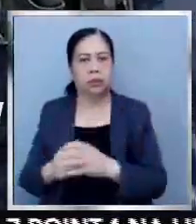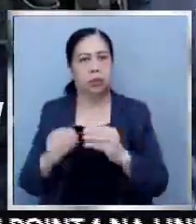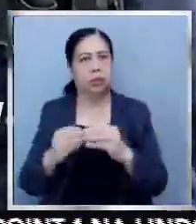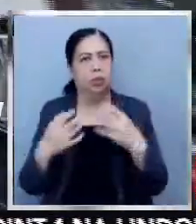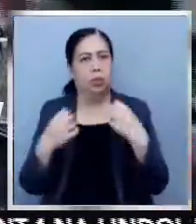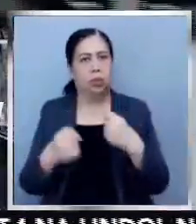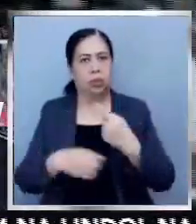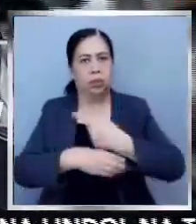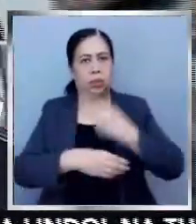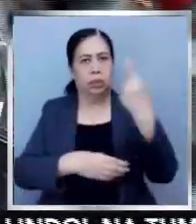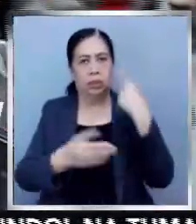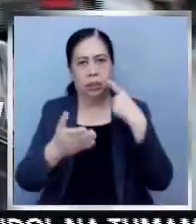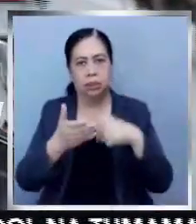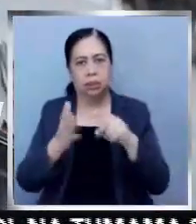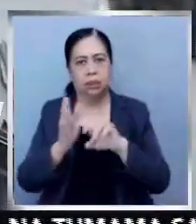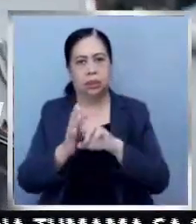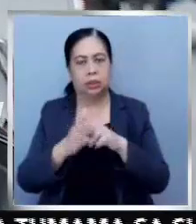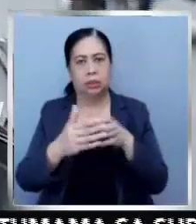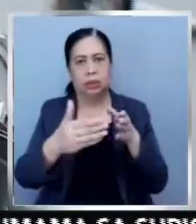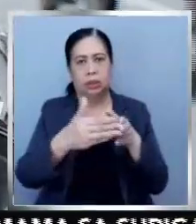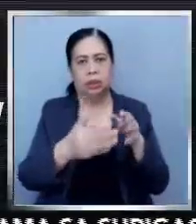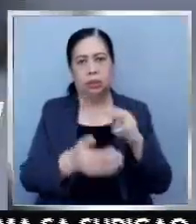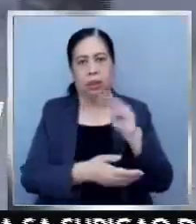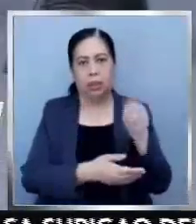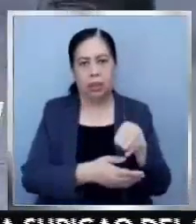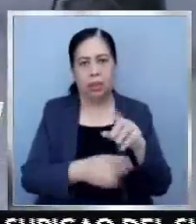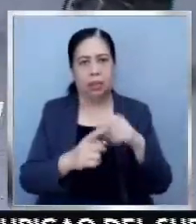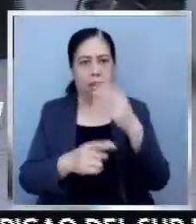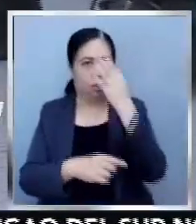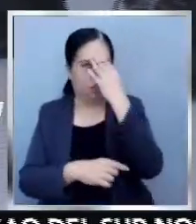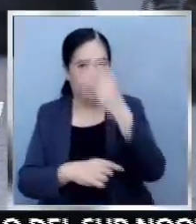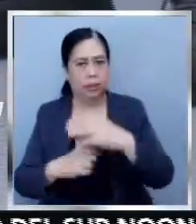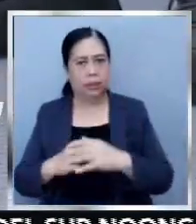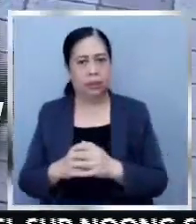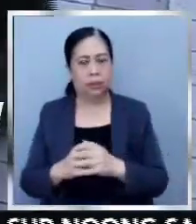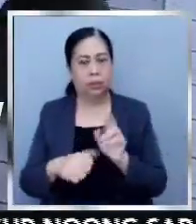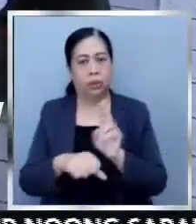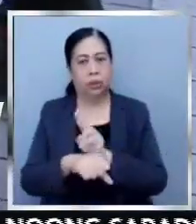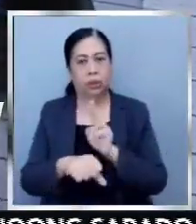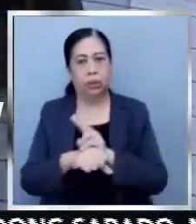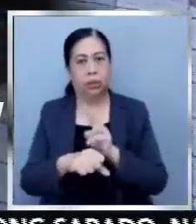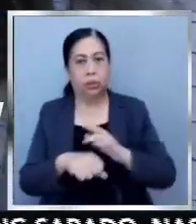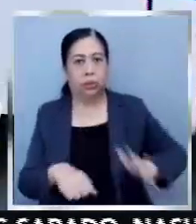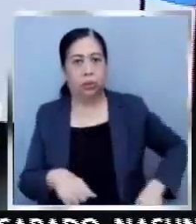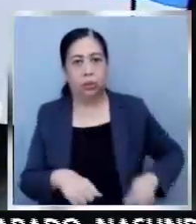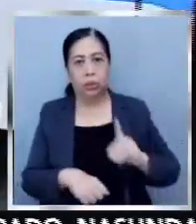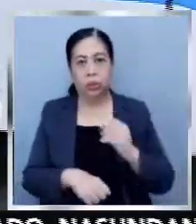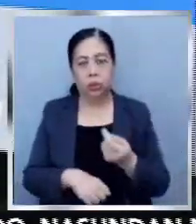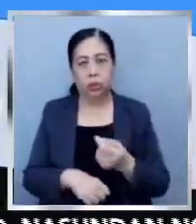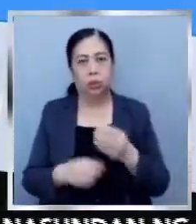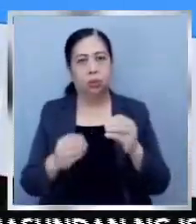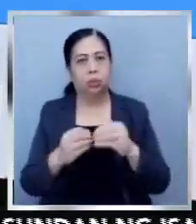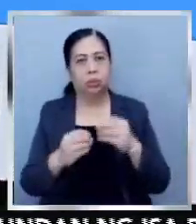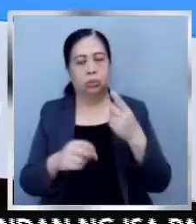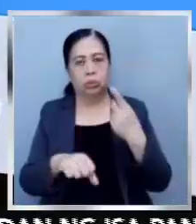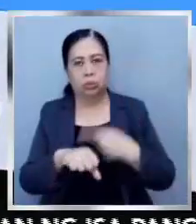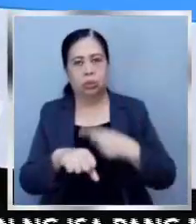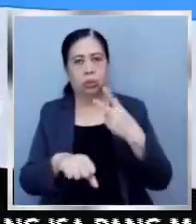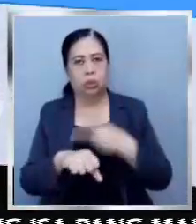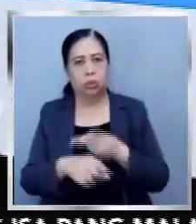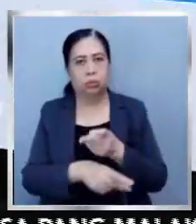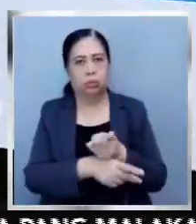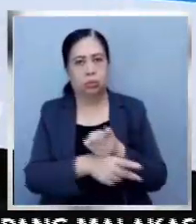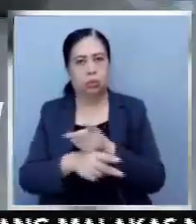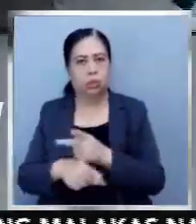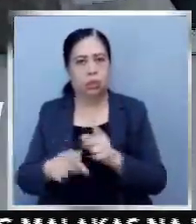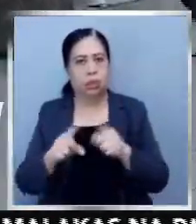checkpoint tulad sa border sa pagitan ng Metro Manila at Bulacan gamit ang mga K-9 team. Dobling pagbabantay rin ang ginagawa ngayon sa mga